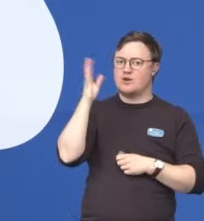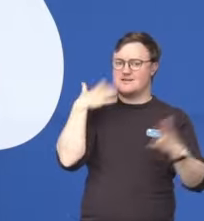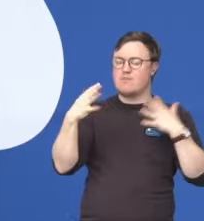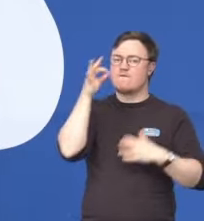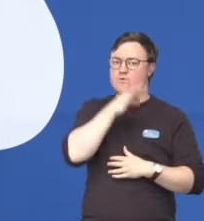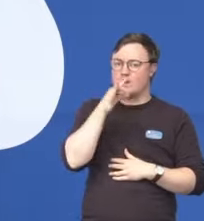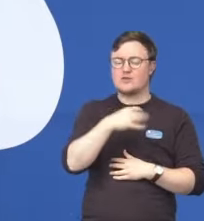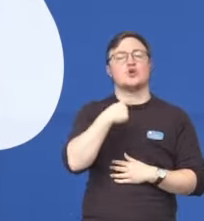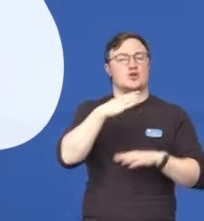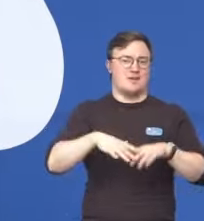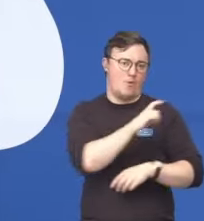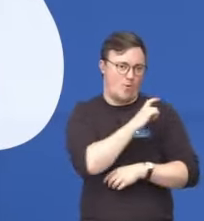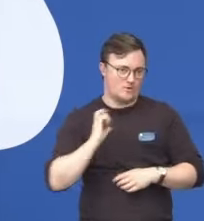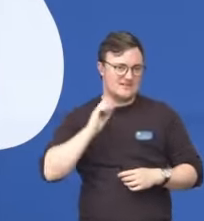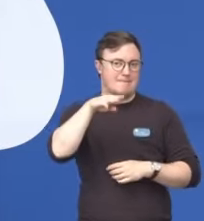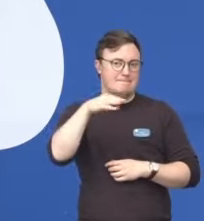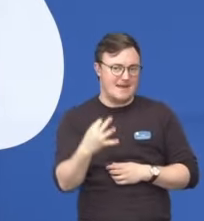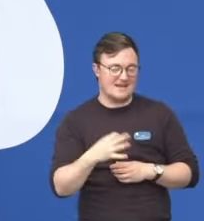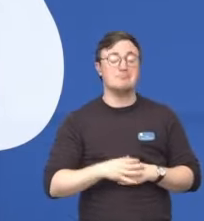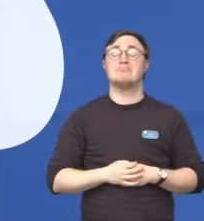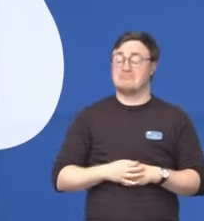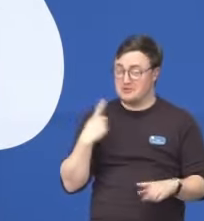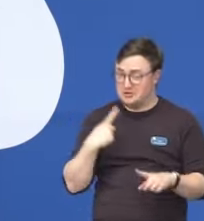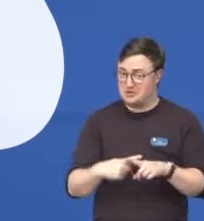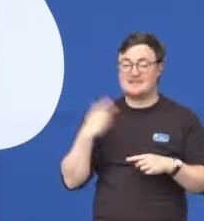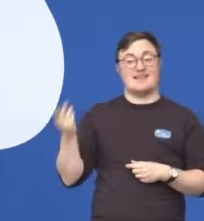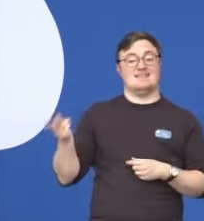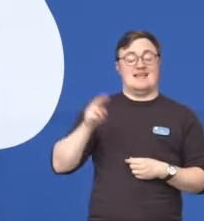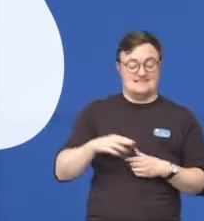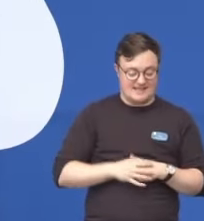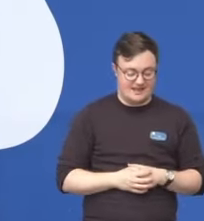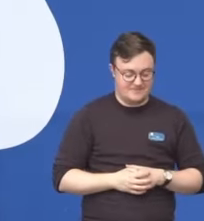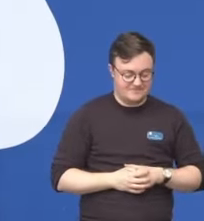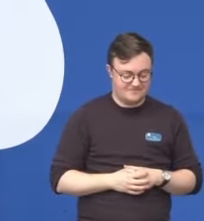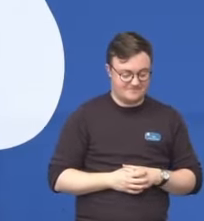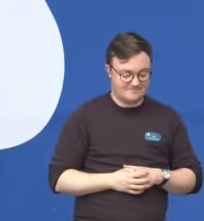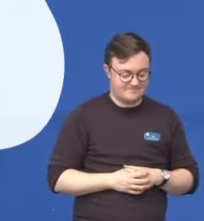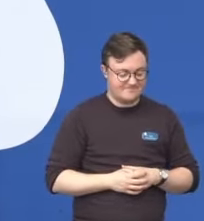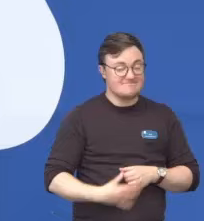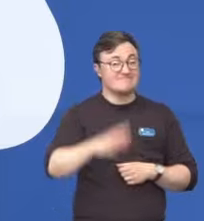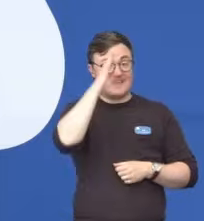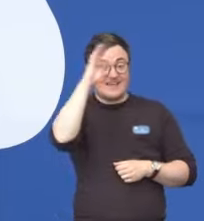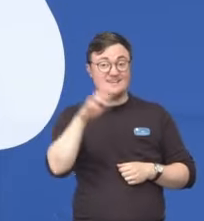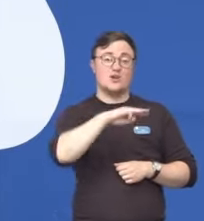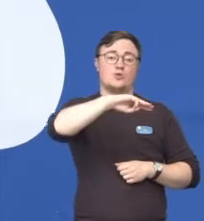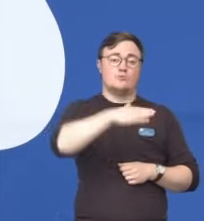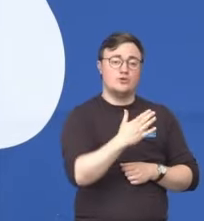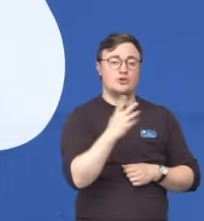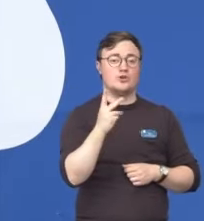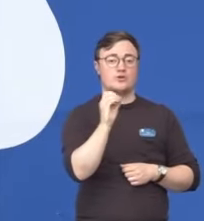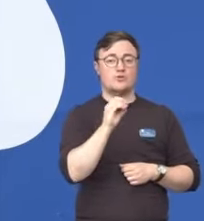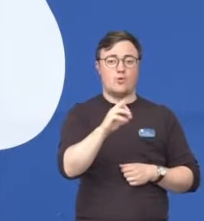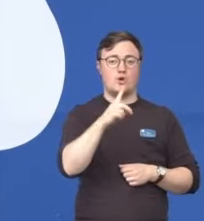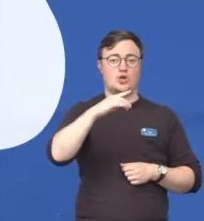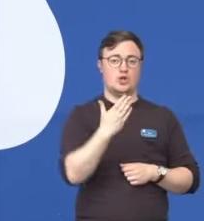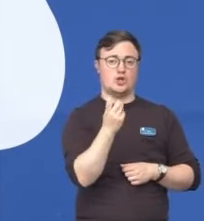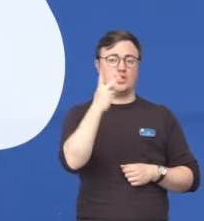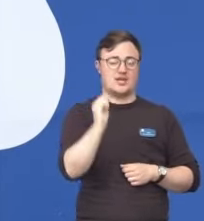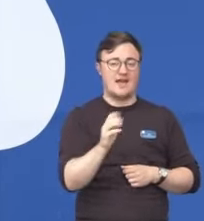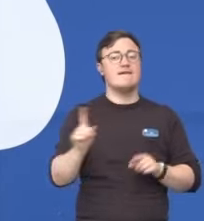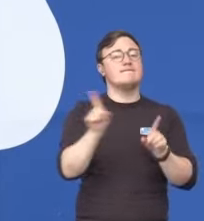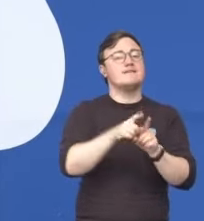rösta på Miljöpartiet. Tack. Tack, vad tydligt. Då har vi näst på tur. Hej. Hej, jag heter My Kålike och jag är vice